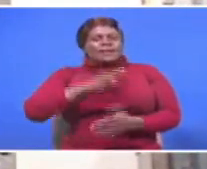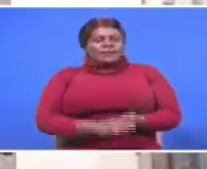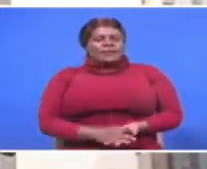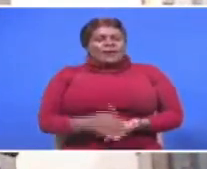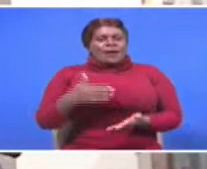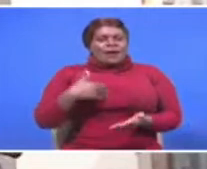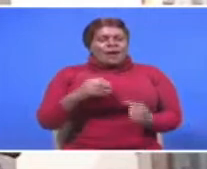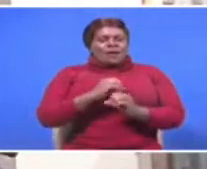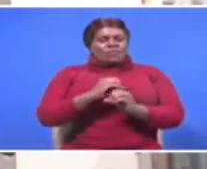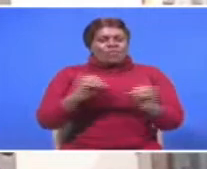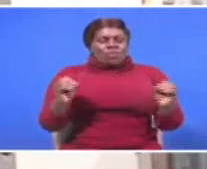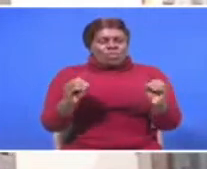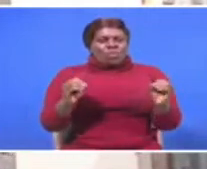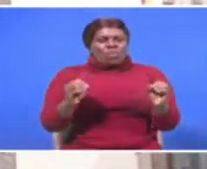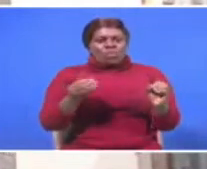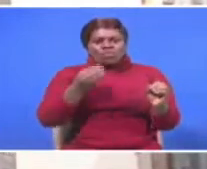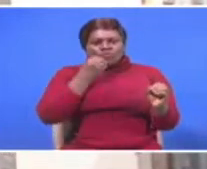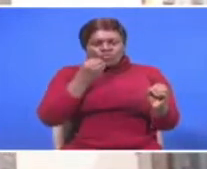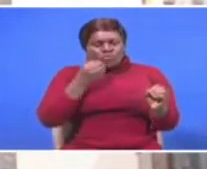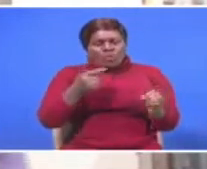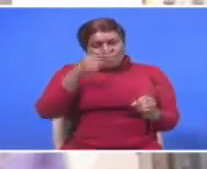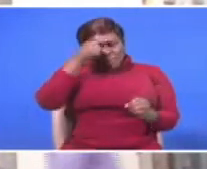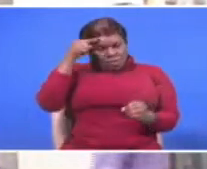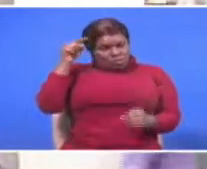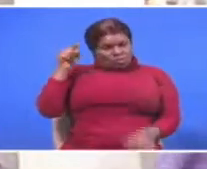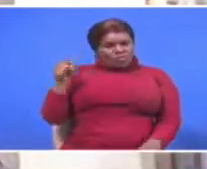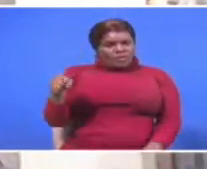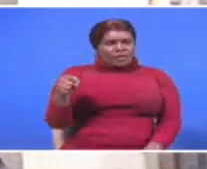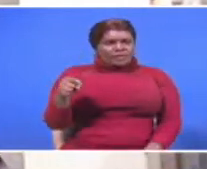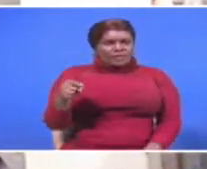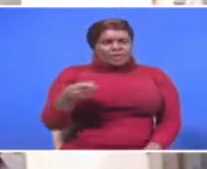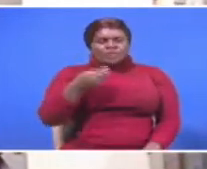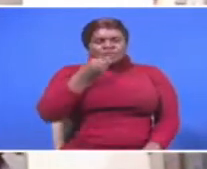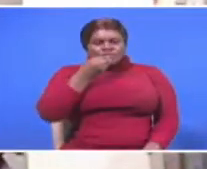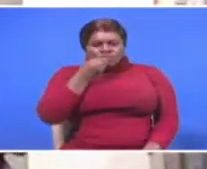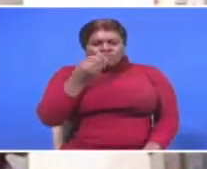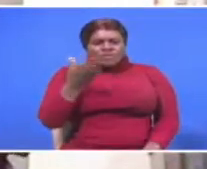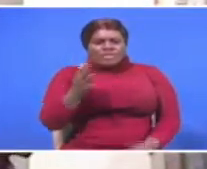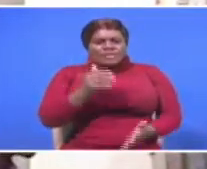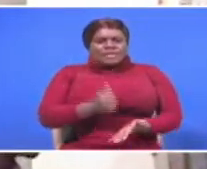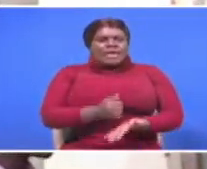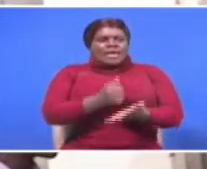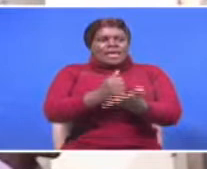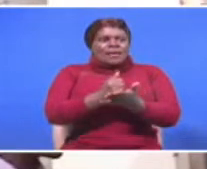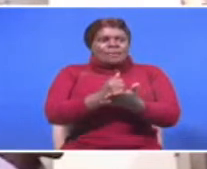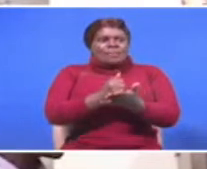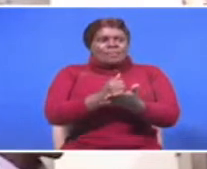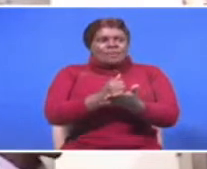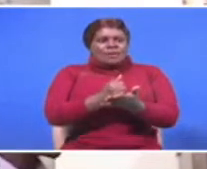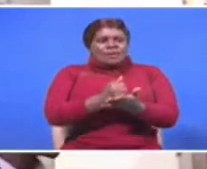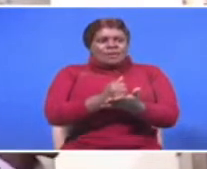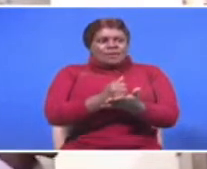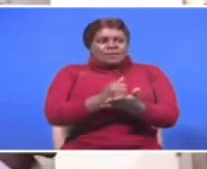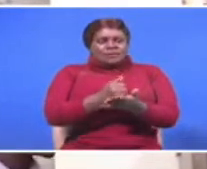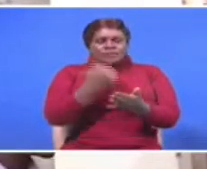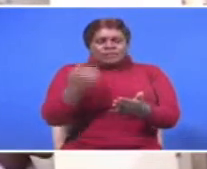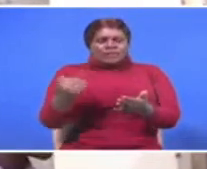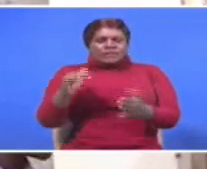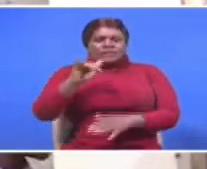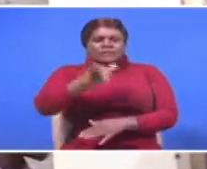hakuna wajiri mwingi, na kwa sababu ya hiyo chakula hii imesaidia. Jambo la kwanza, imeretain watu